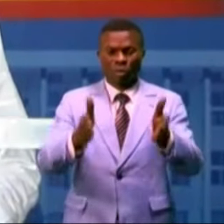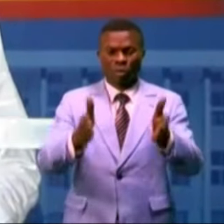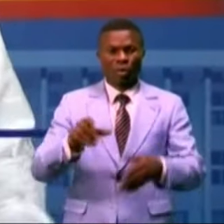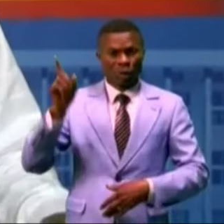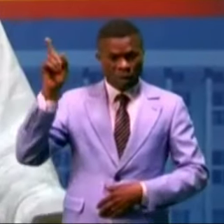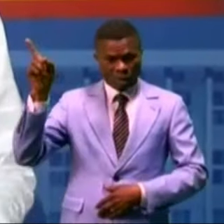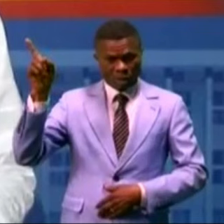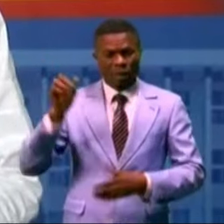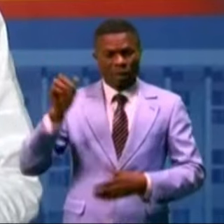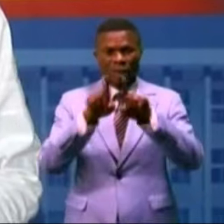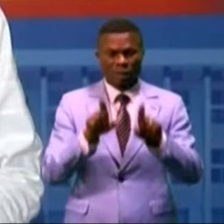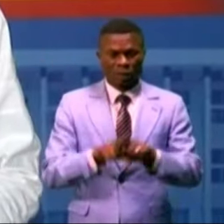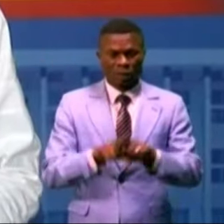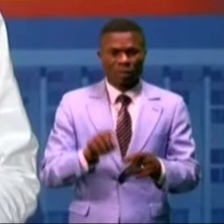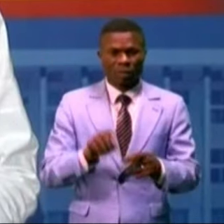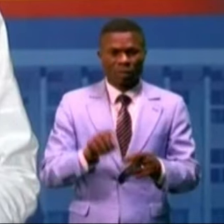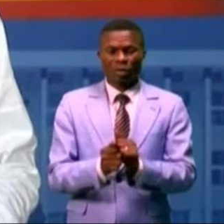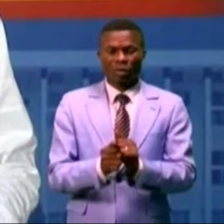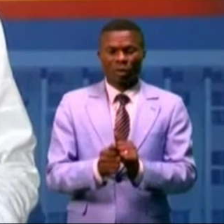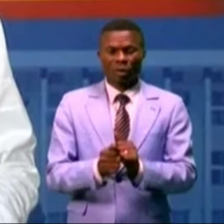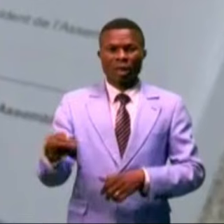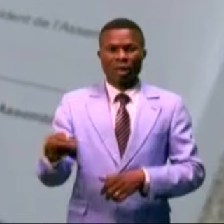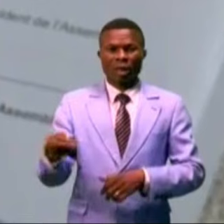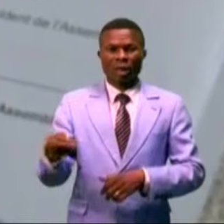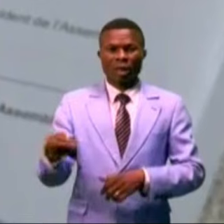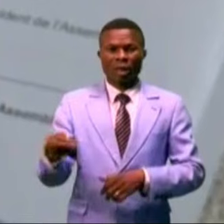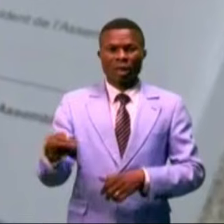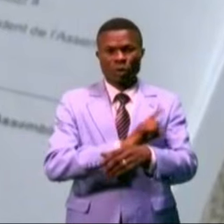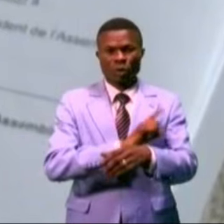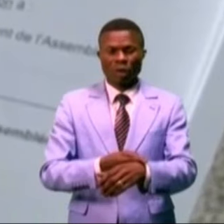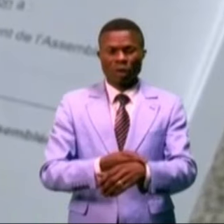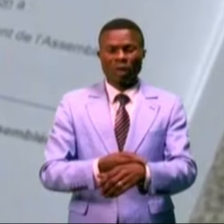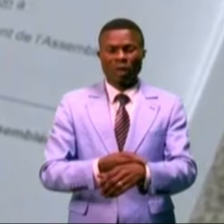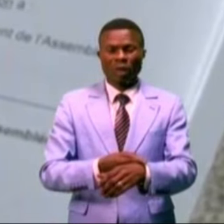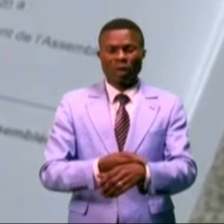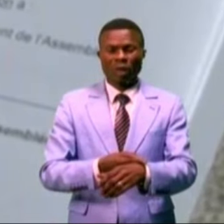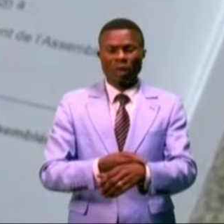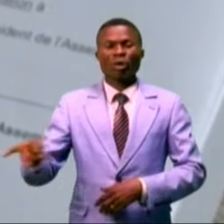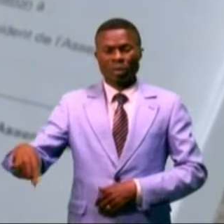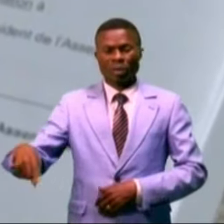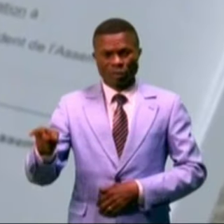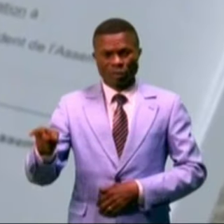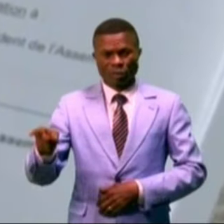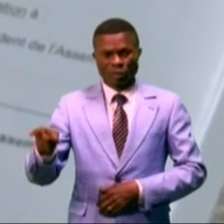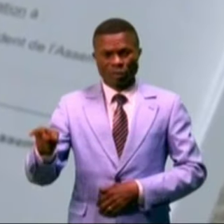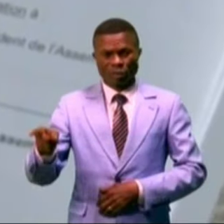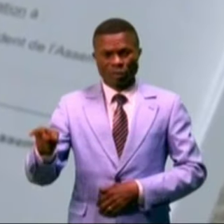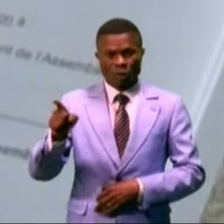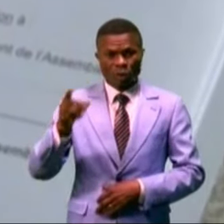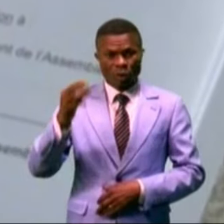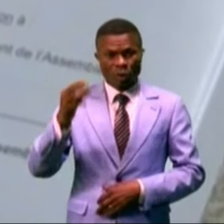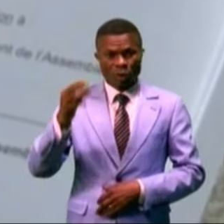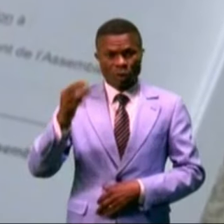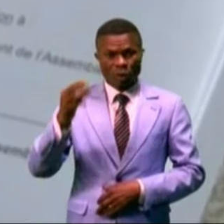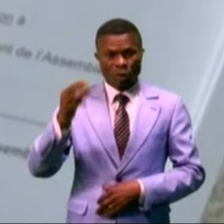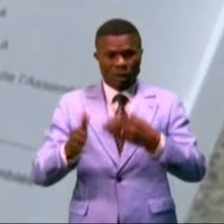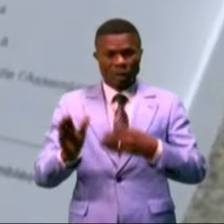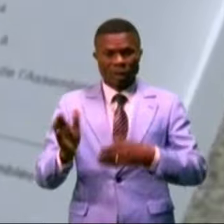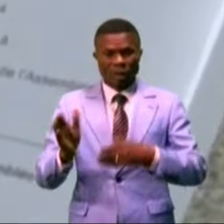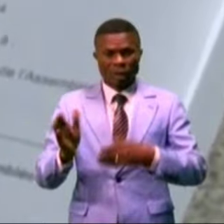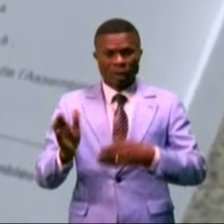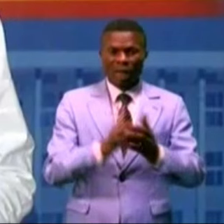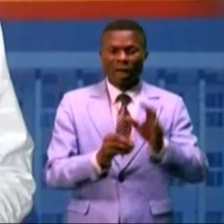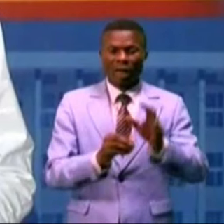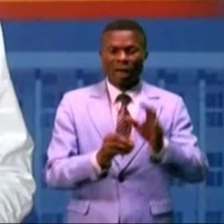et autres tronçons de la province du Sud Kivu ou d'autres provinces du pays. À part lui, nous avons encore une autre préoccupation